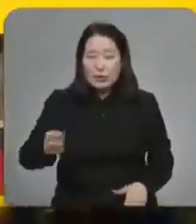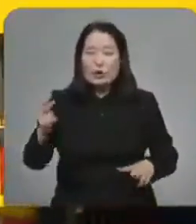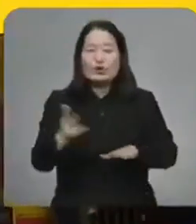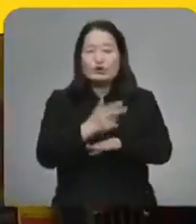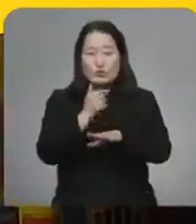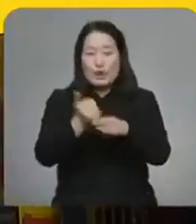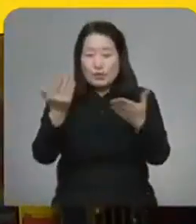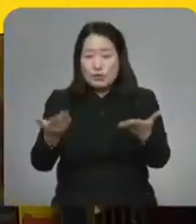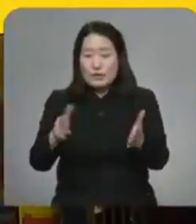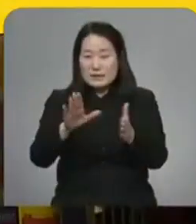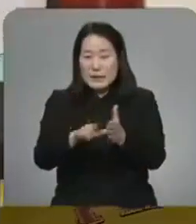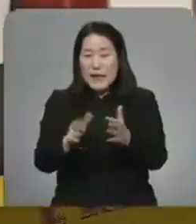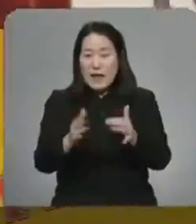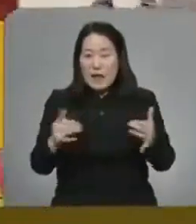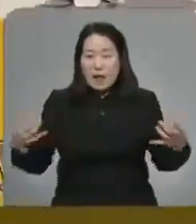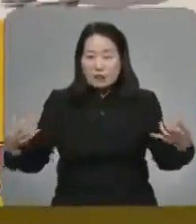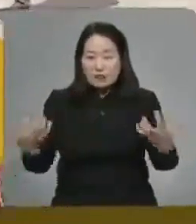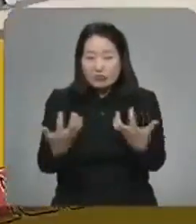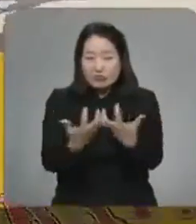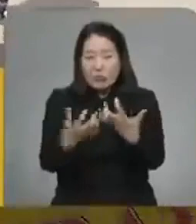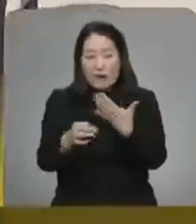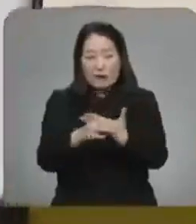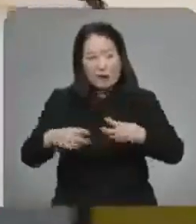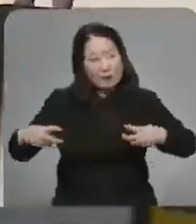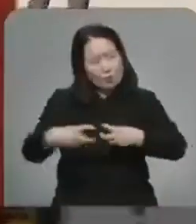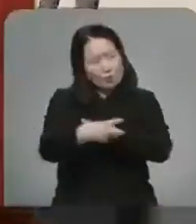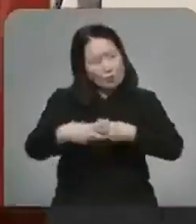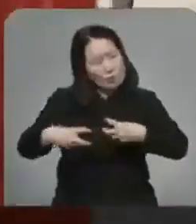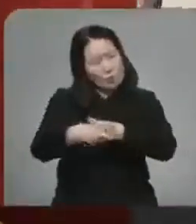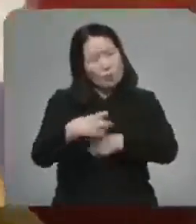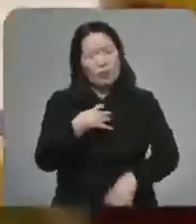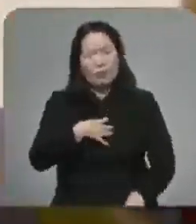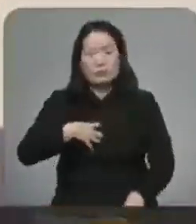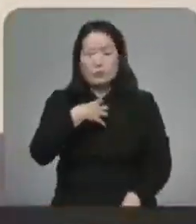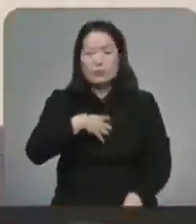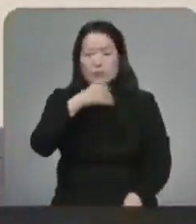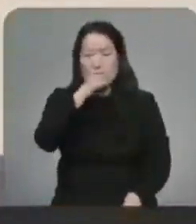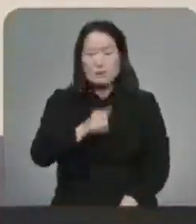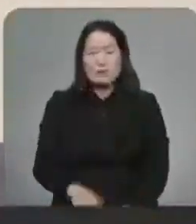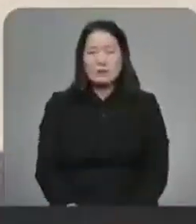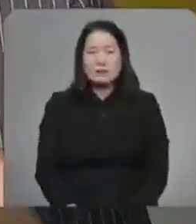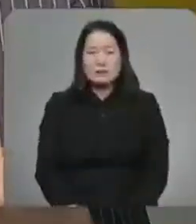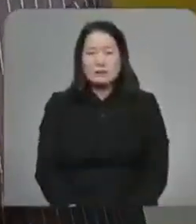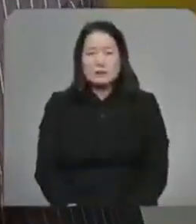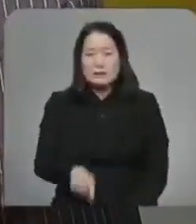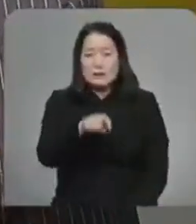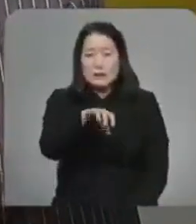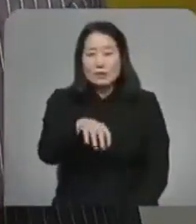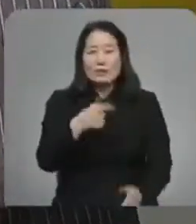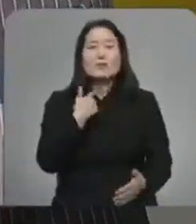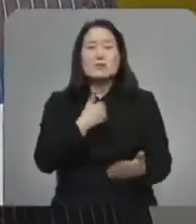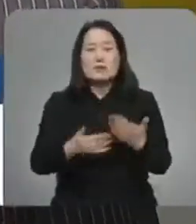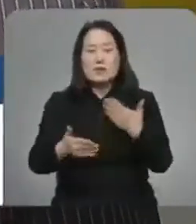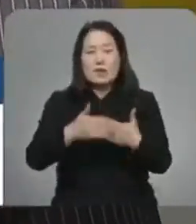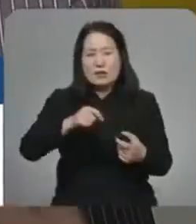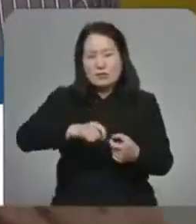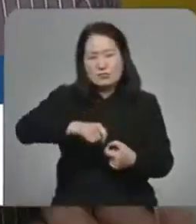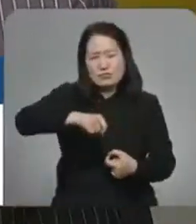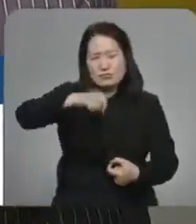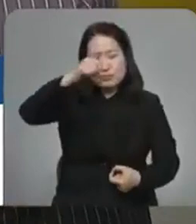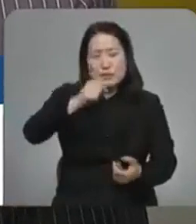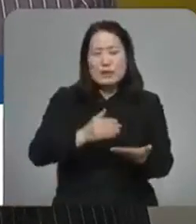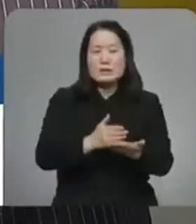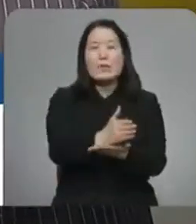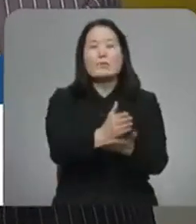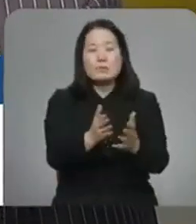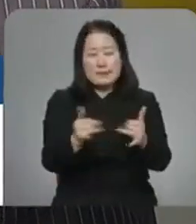휴일 입장객이 몰릴 경우에는 교통난이 우려됩니다. We do this a lot. We know what we're doing. We're experts in our field. We're